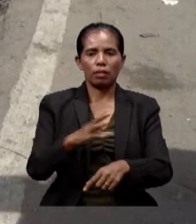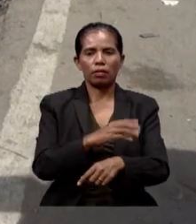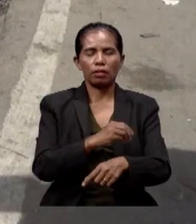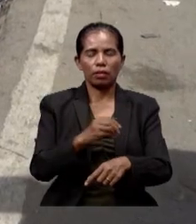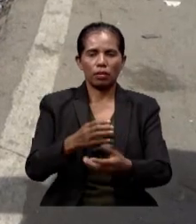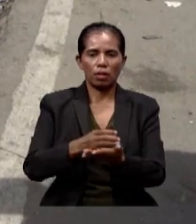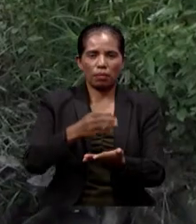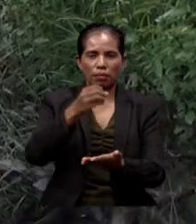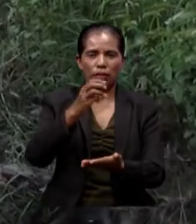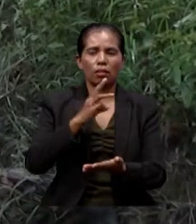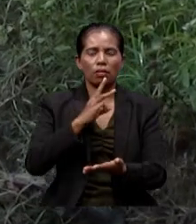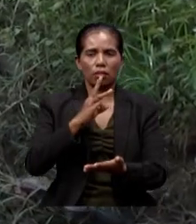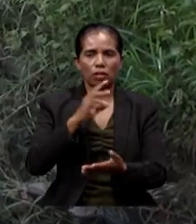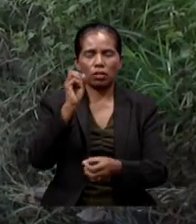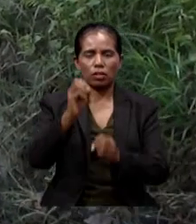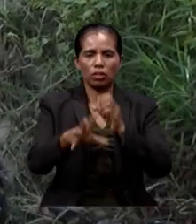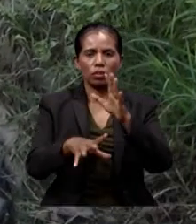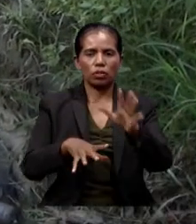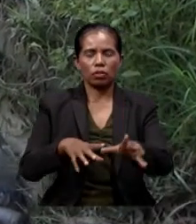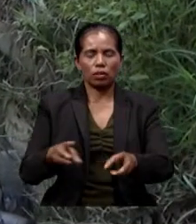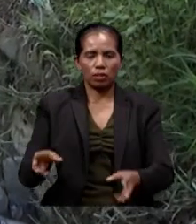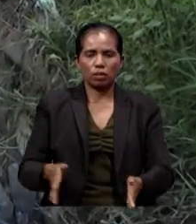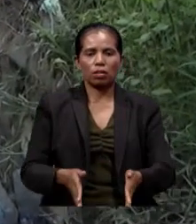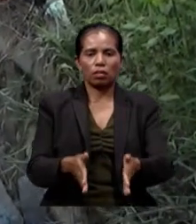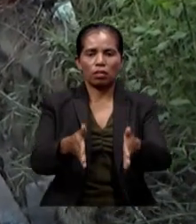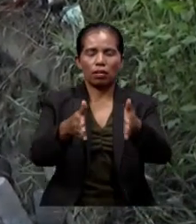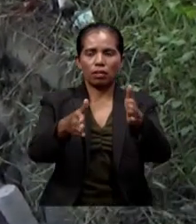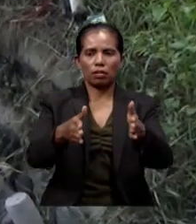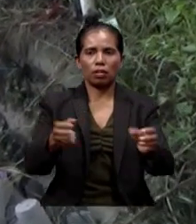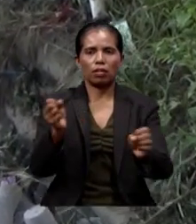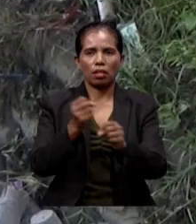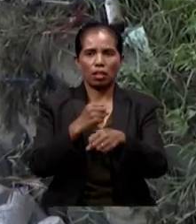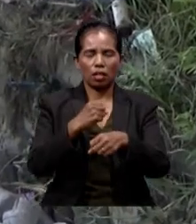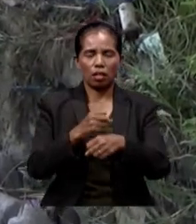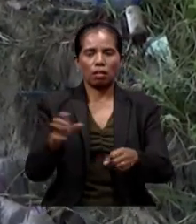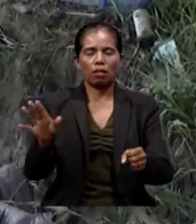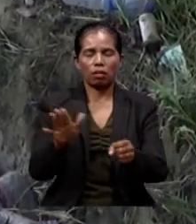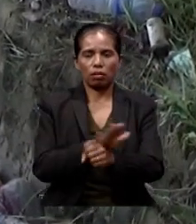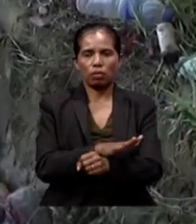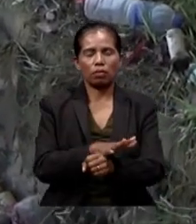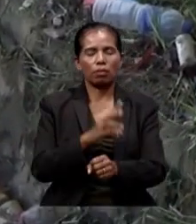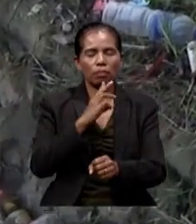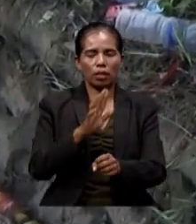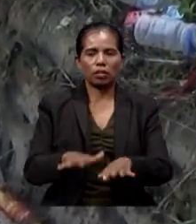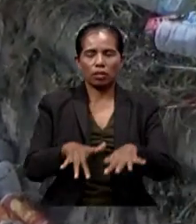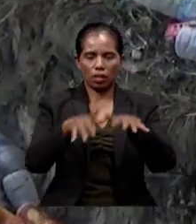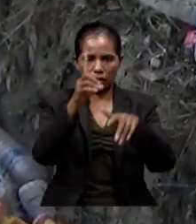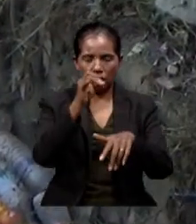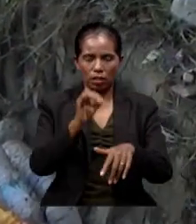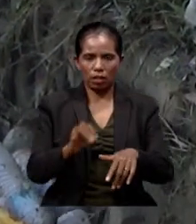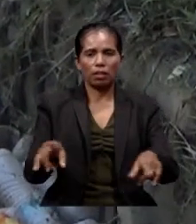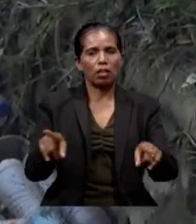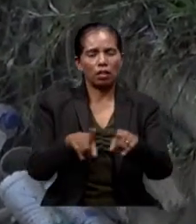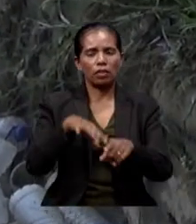mamuk neve soyar biru udang beng lori tama ba valeta ho di hamosu inundasaun iha kapital dili. Ani sang lisu neve